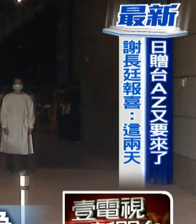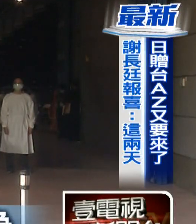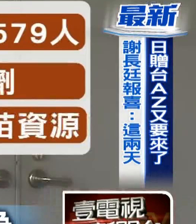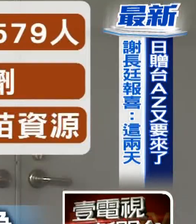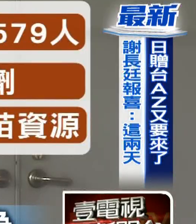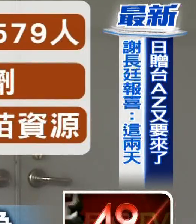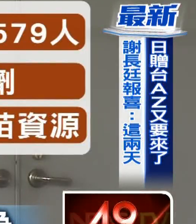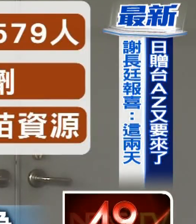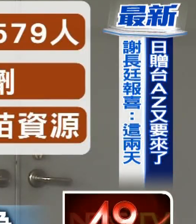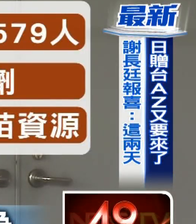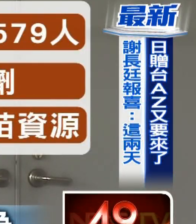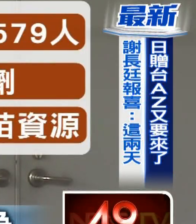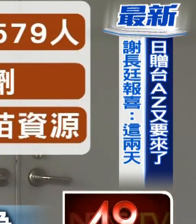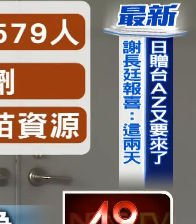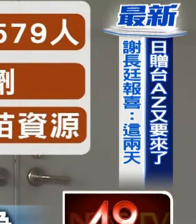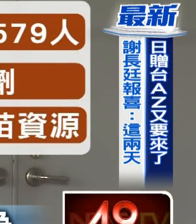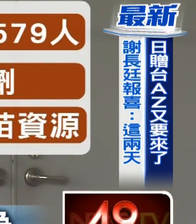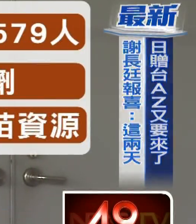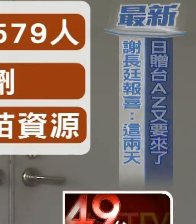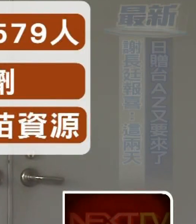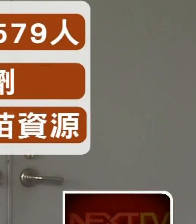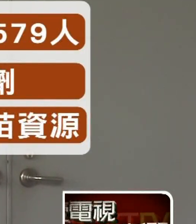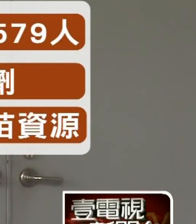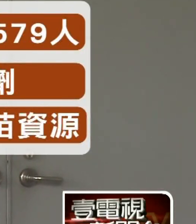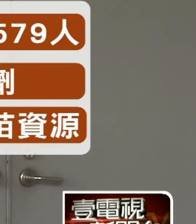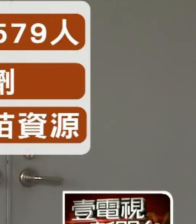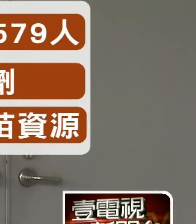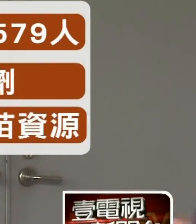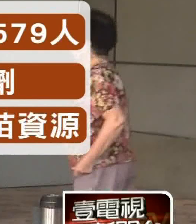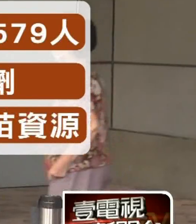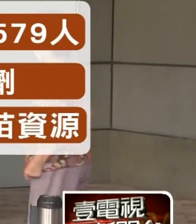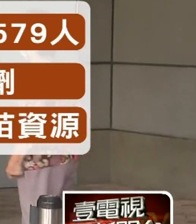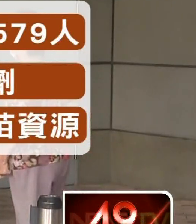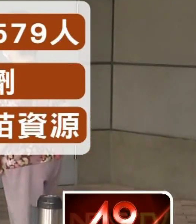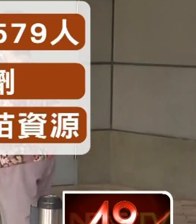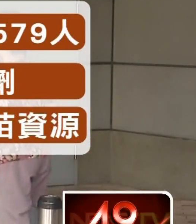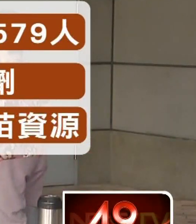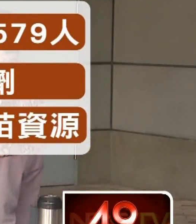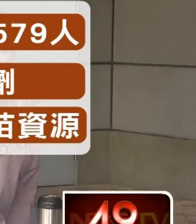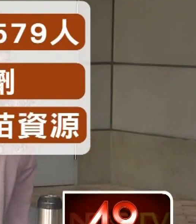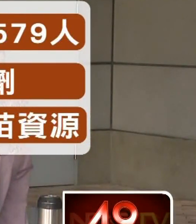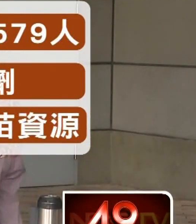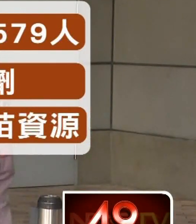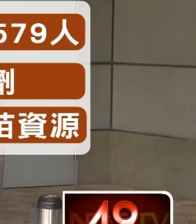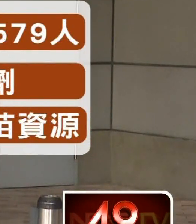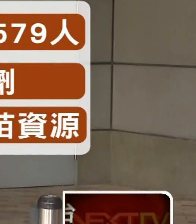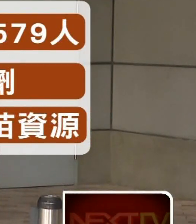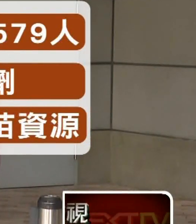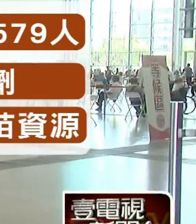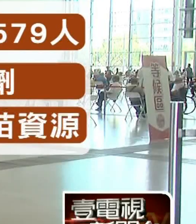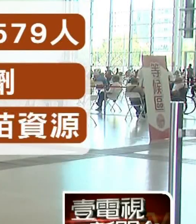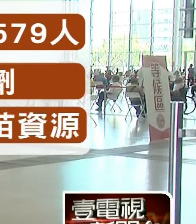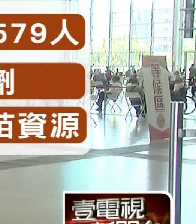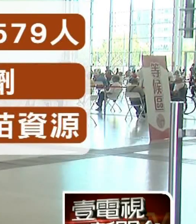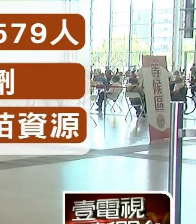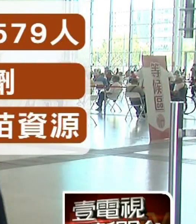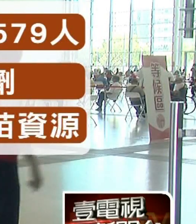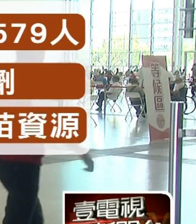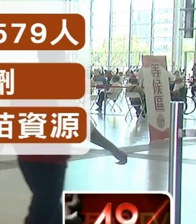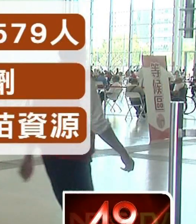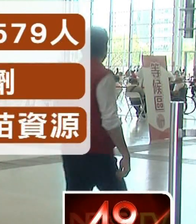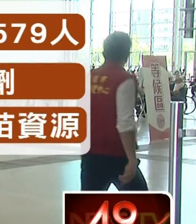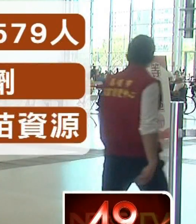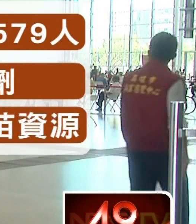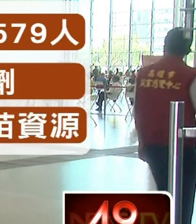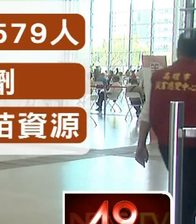言辞驳斥，是乌龙爆料，因为高雄1到4号疫苗接种人数多达76579人，